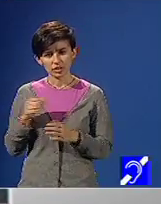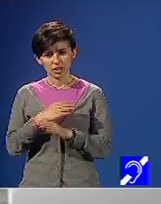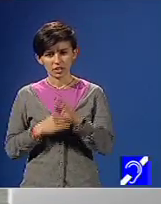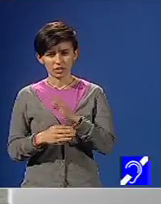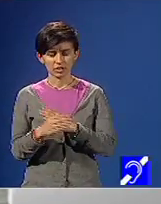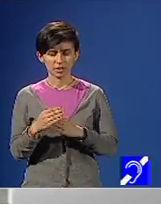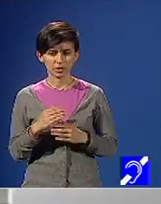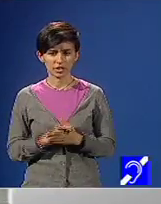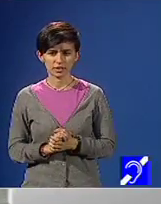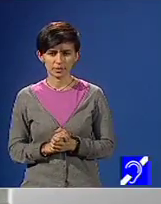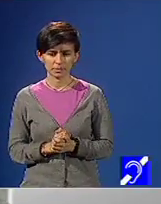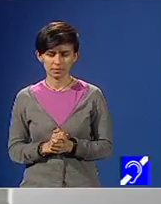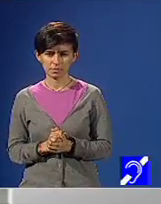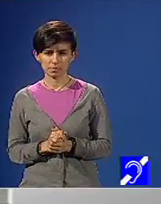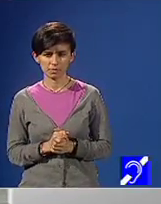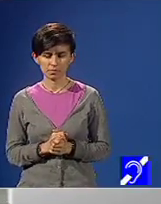Lamont.